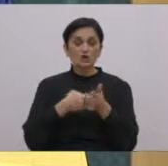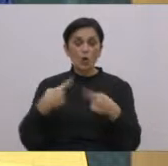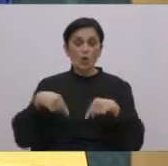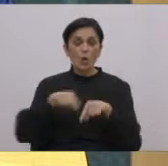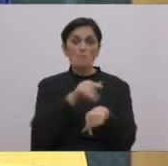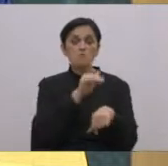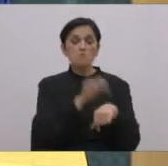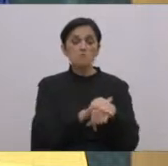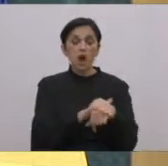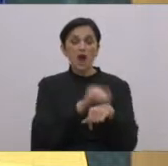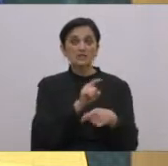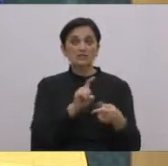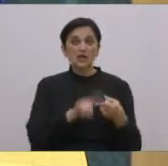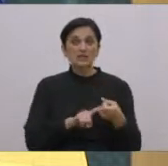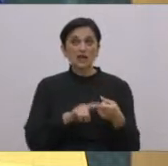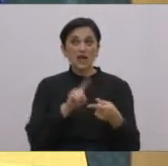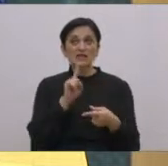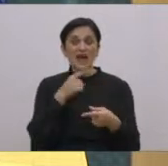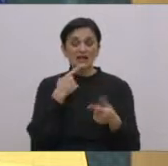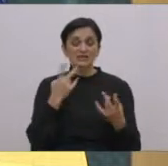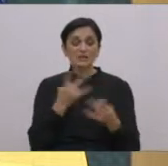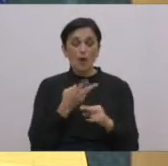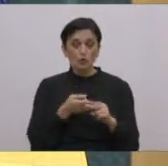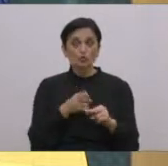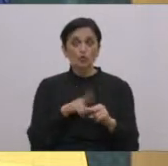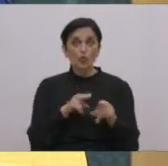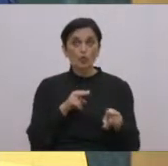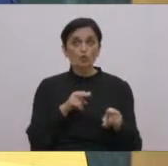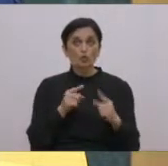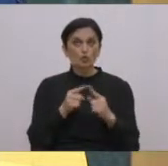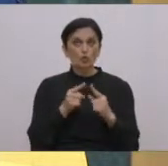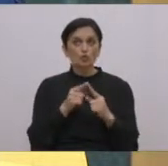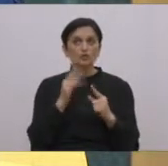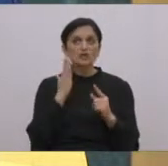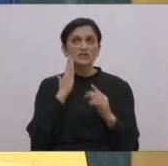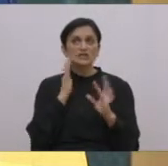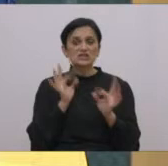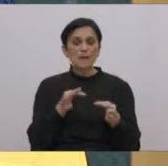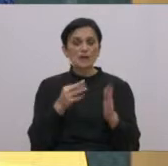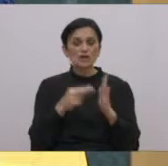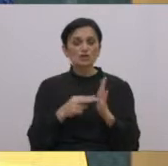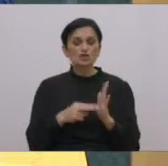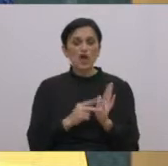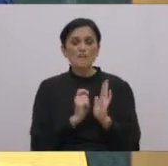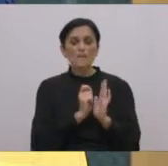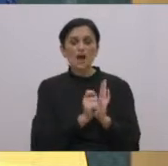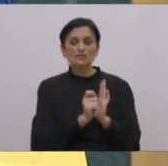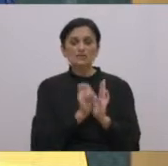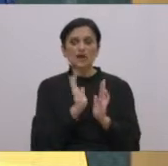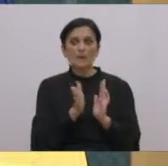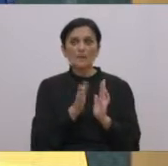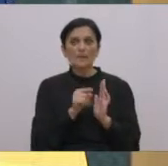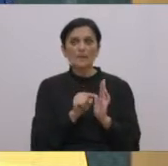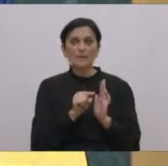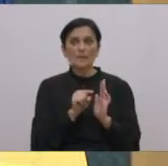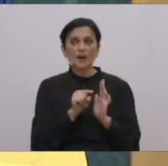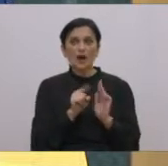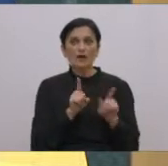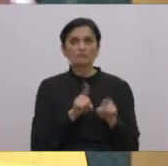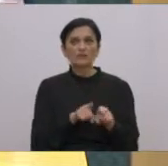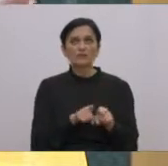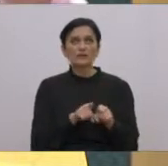ფაქტთან დაკავშირებით და რა თქმა უნდა ეს ამ კუთხით სამართლებრივი შეფასება მოხდება იმ ასე